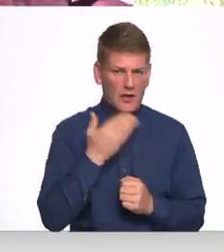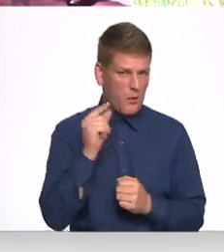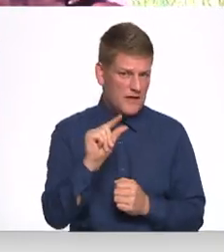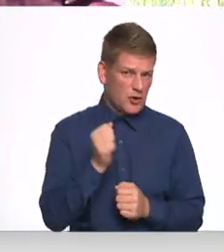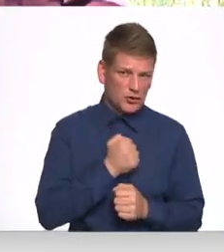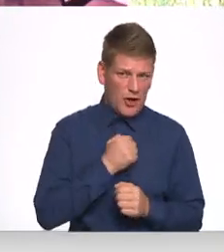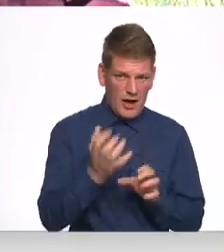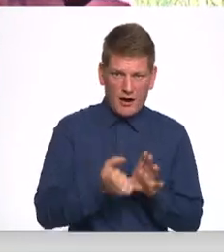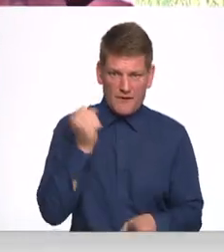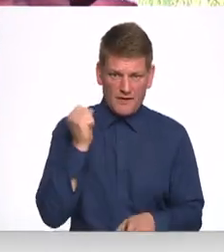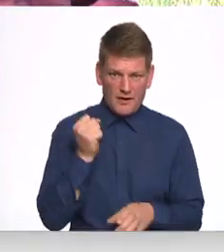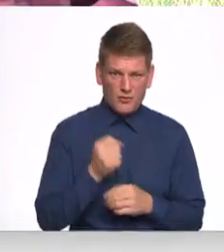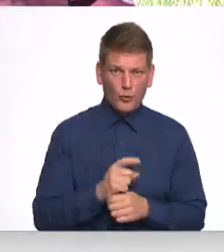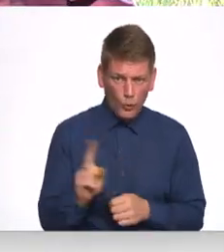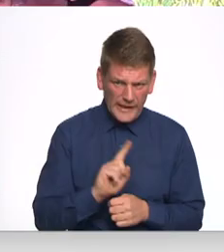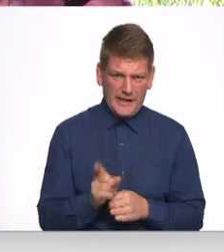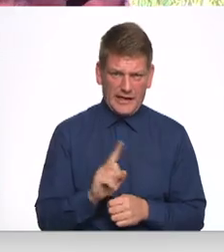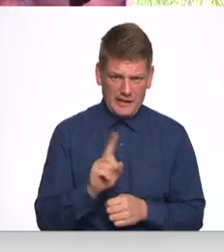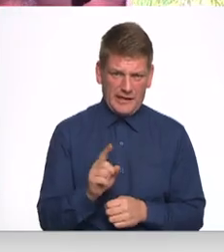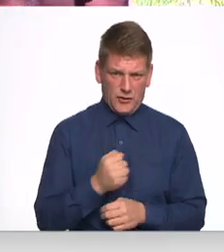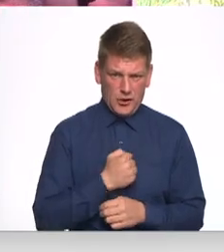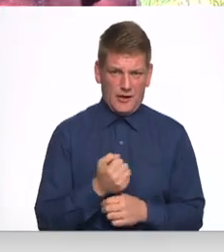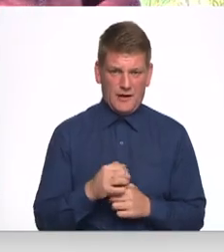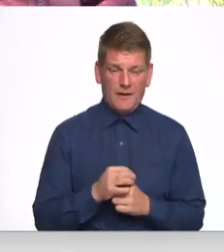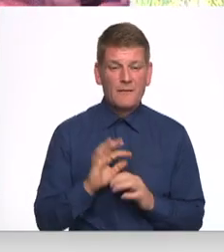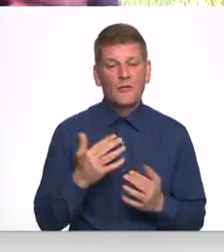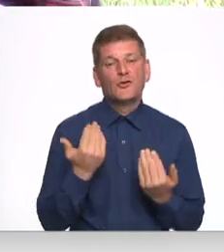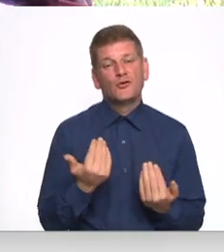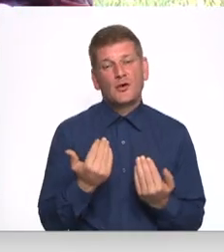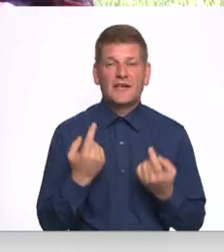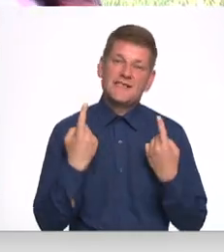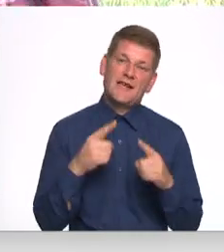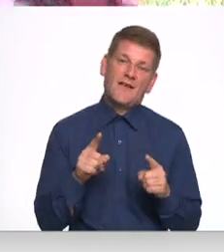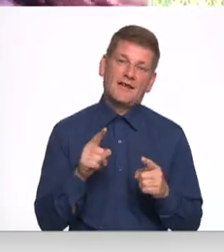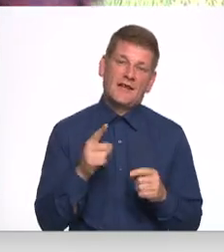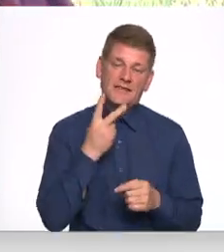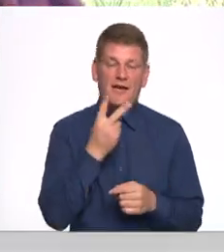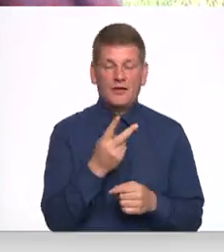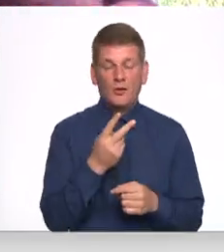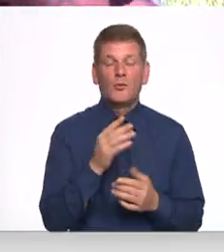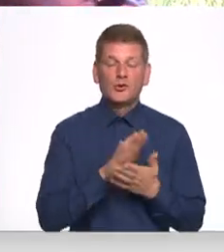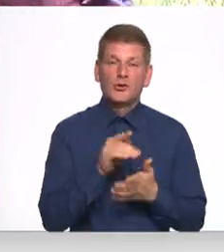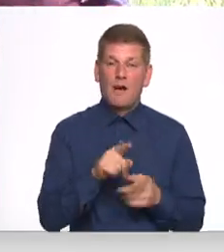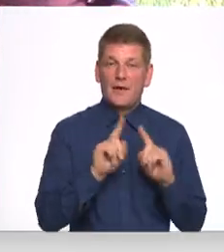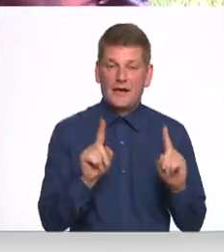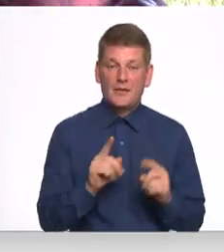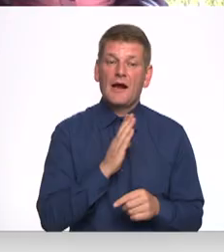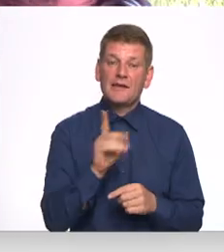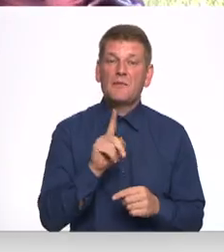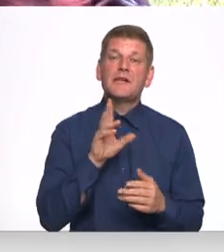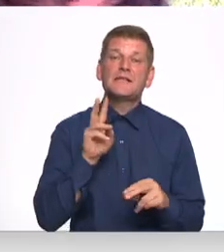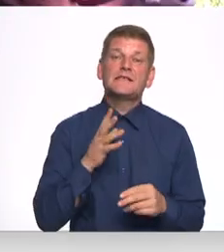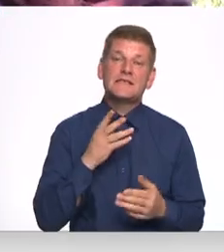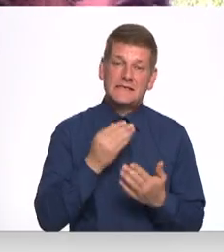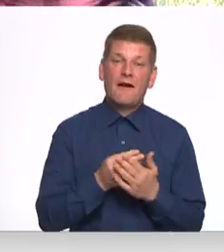ravēt laukā? Ir žēl, bet šodien savādāk skatījumu iedod uz tām lietām, kad katram sava vieta,